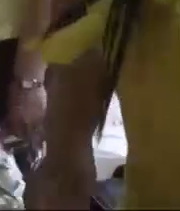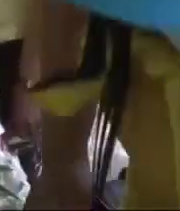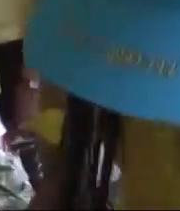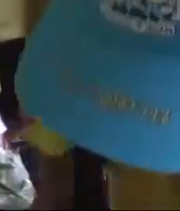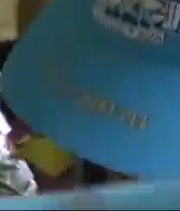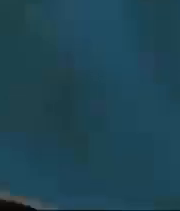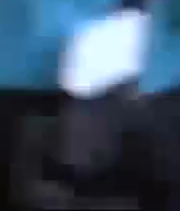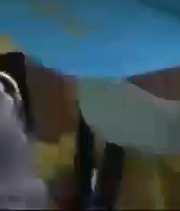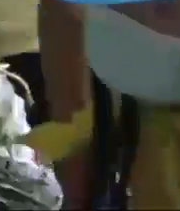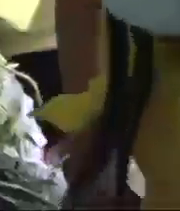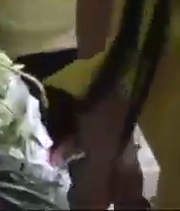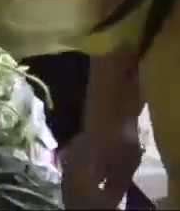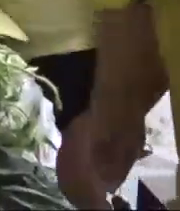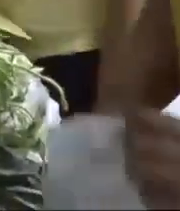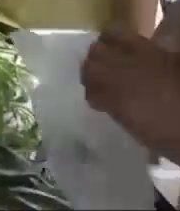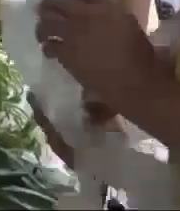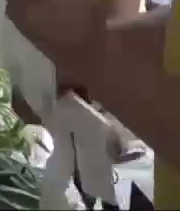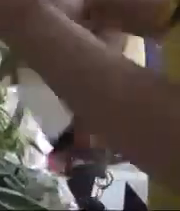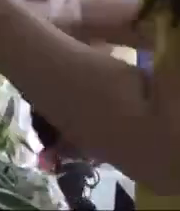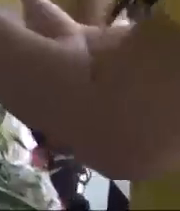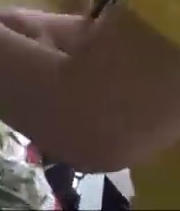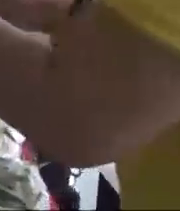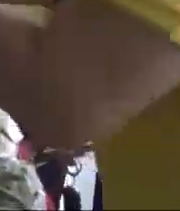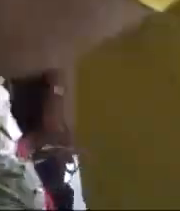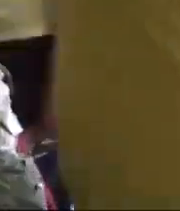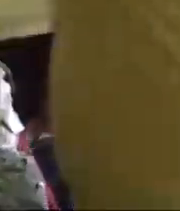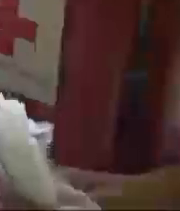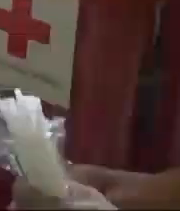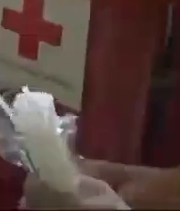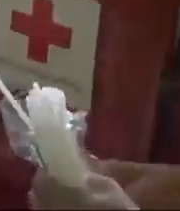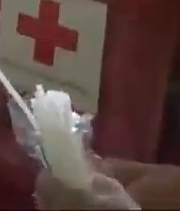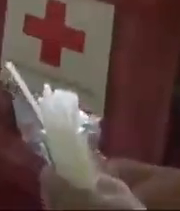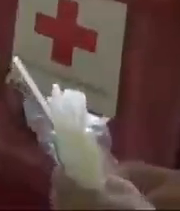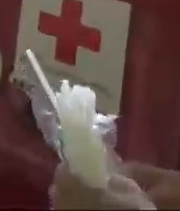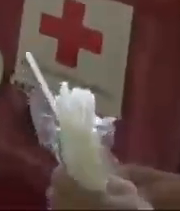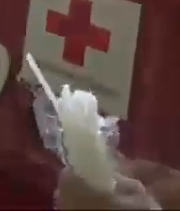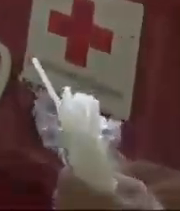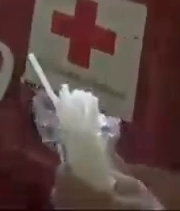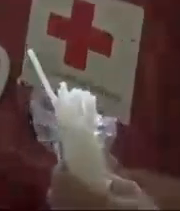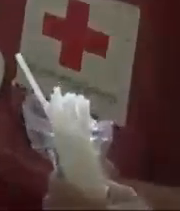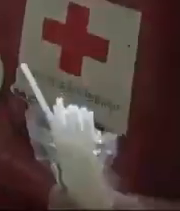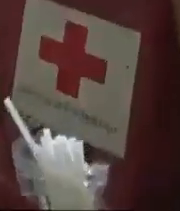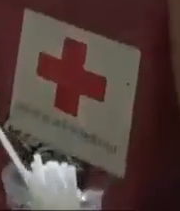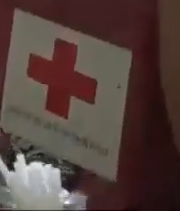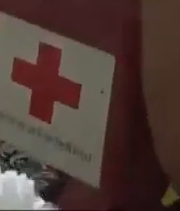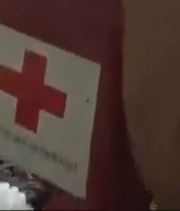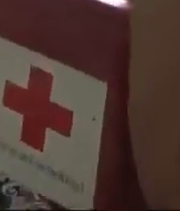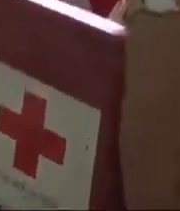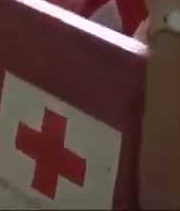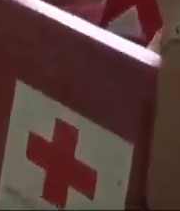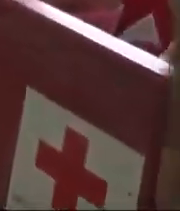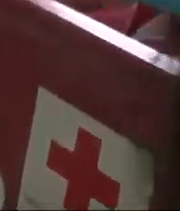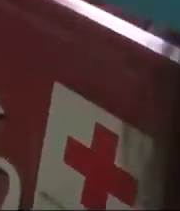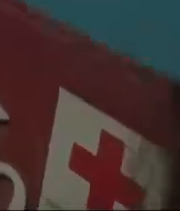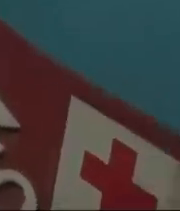กิจกรรมอาทิการบริการตรวจรักษาโรคทั่วไปบริการทำบัตรประชาชนบริการตัดผมและการทำอาหารแจกจ่